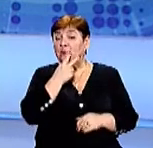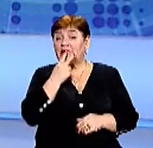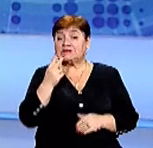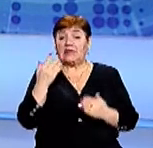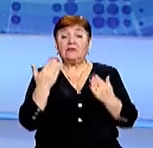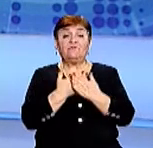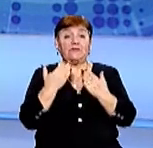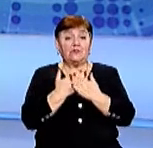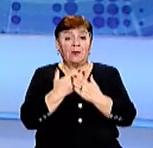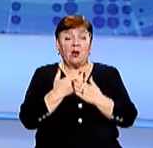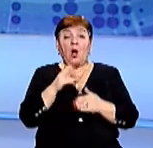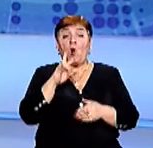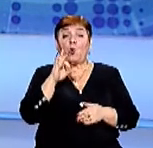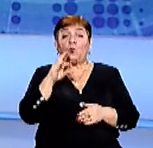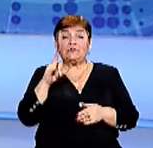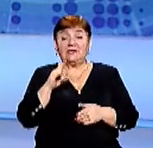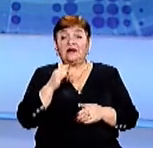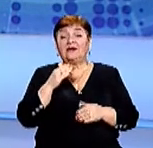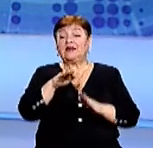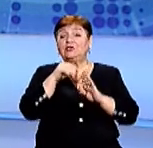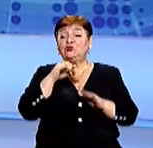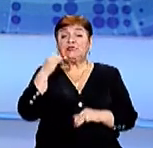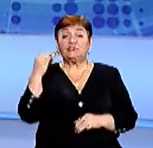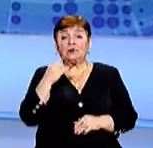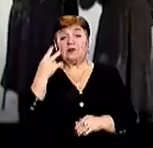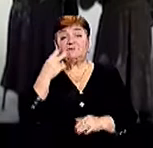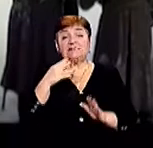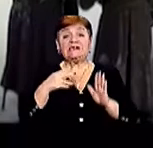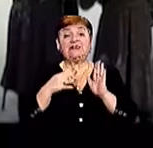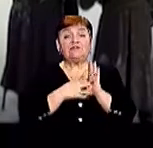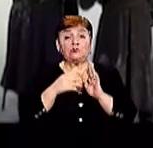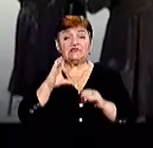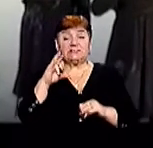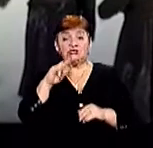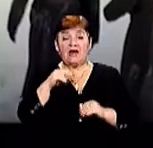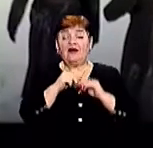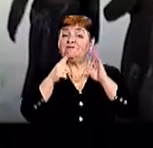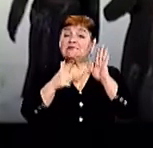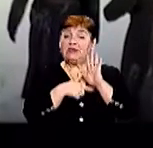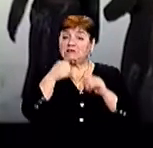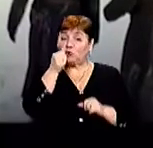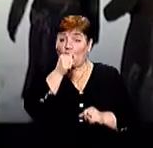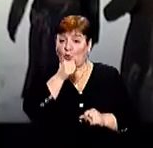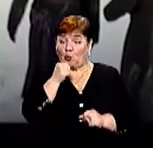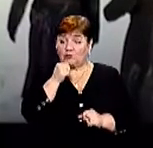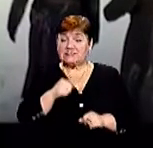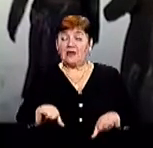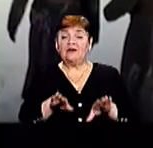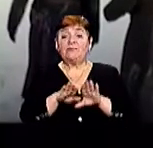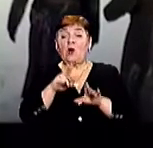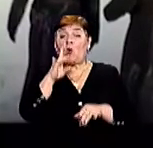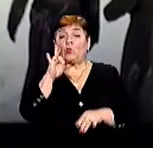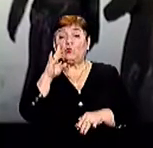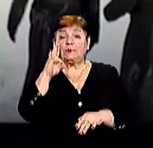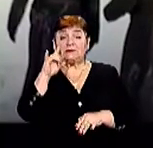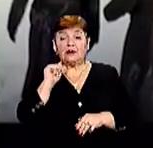показали документальний фільм «Крути, кличемо історію». 29 січня 1918 року біля залізничної станції Крути,